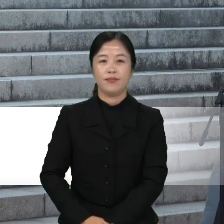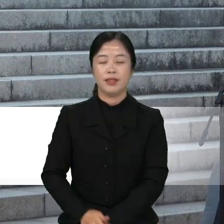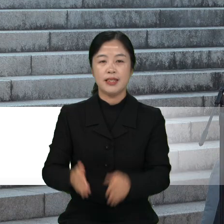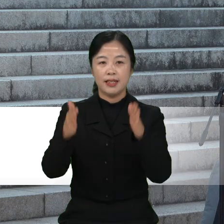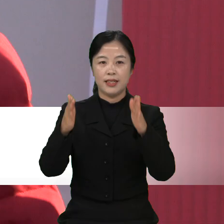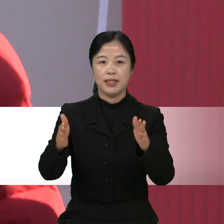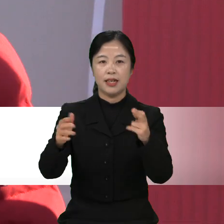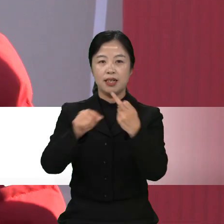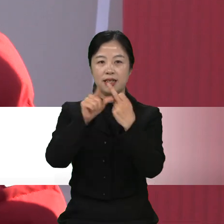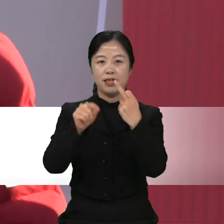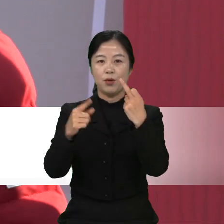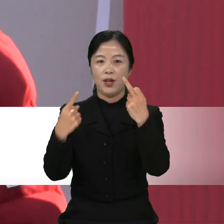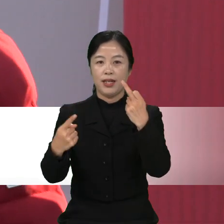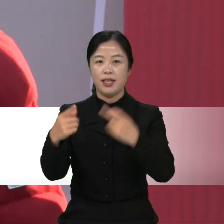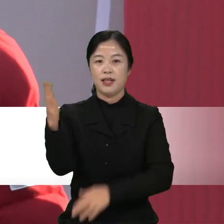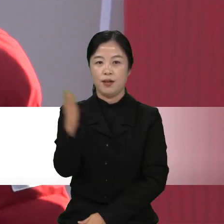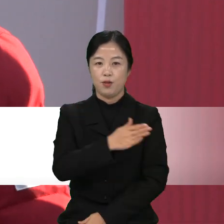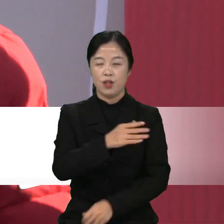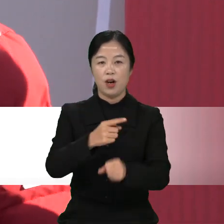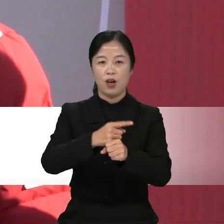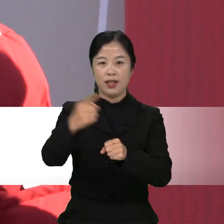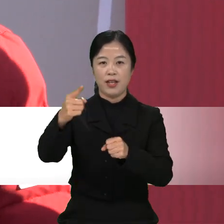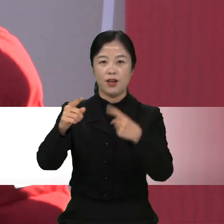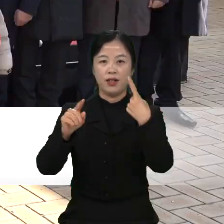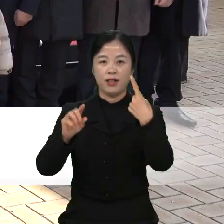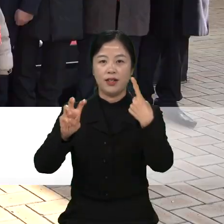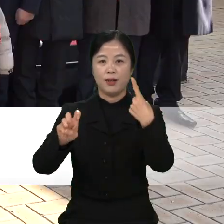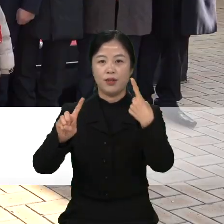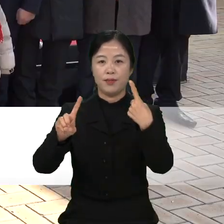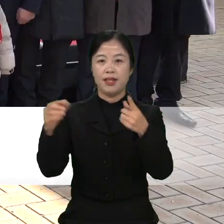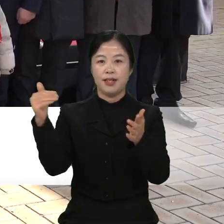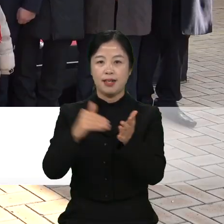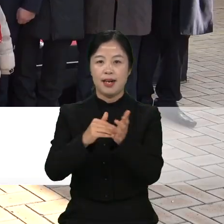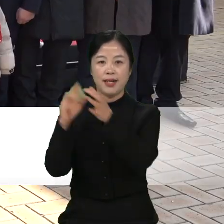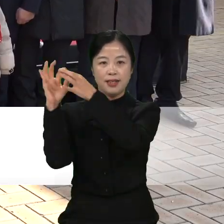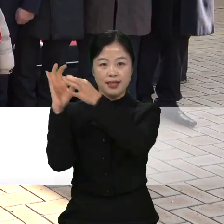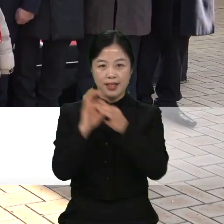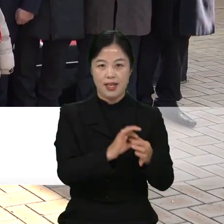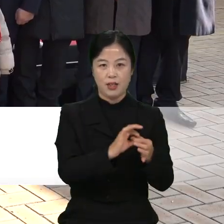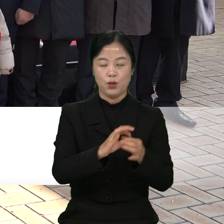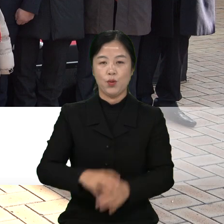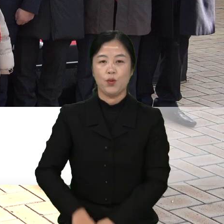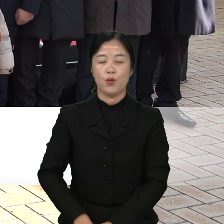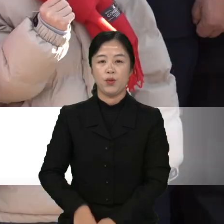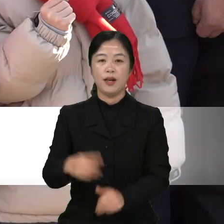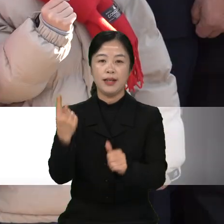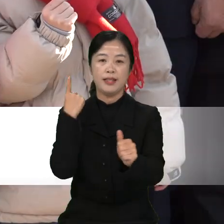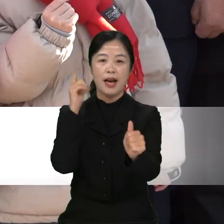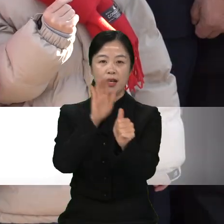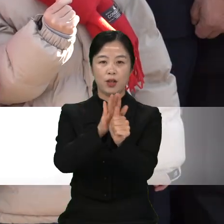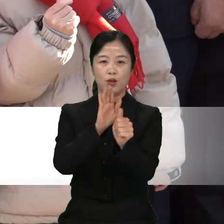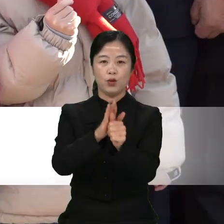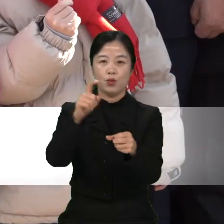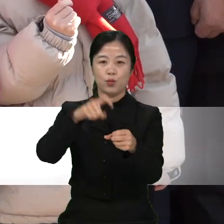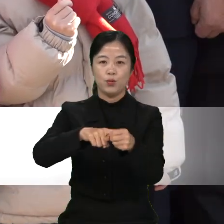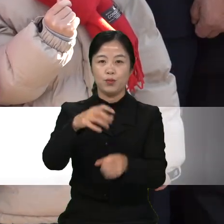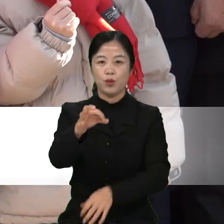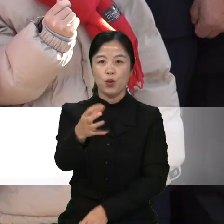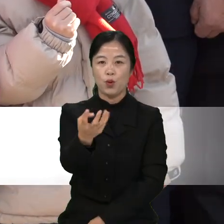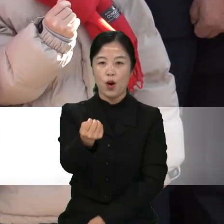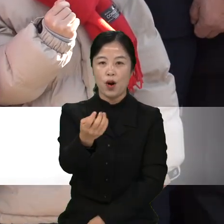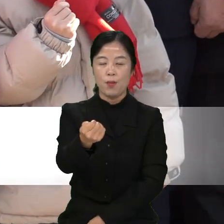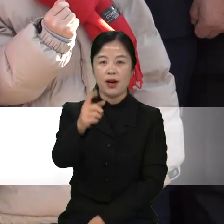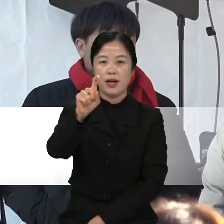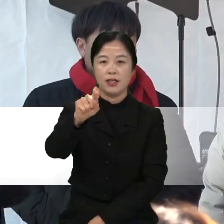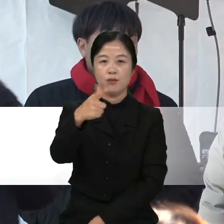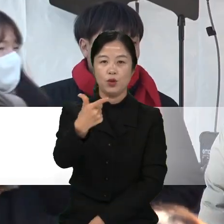습니다 이번 페인은 12월 1일부터 내년 1월 31일까지 62일간 진행되며 포항시 나눔